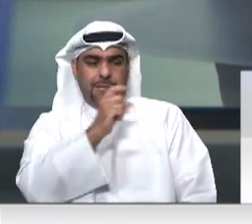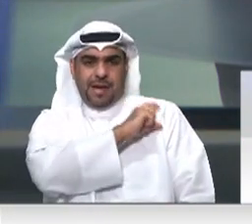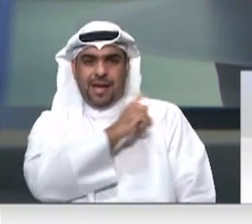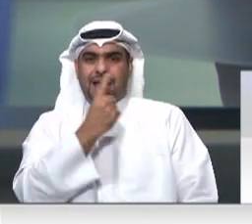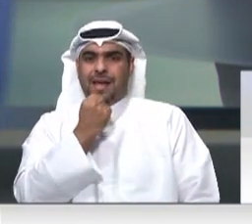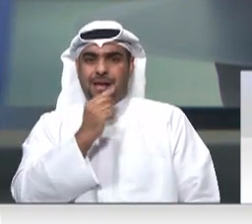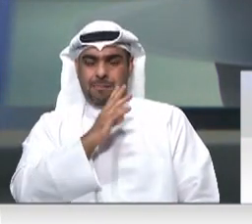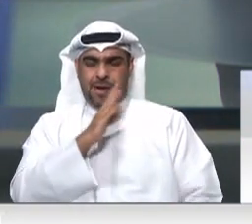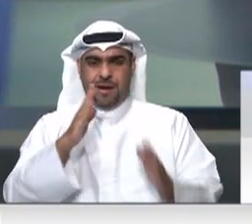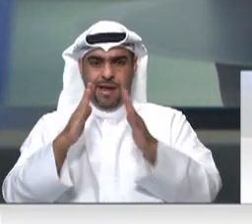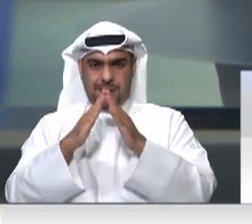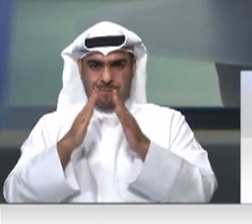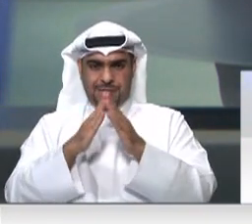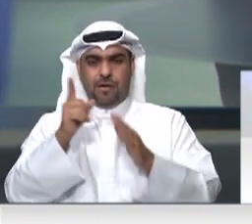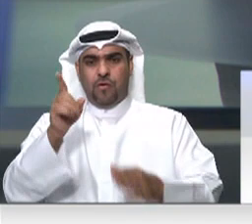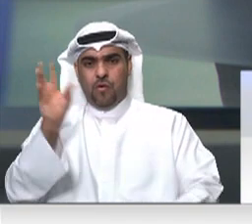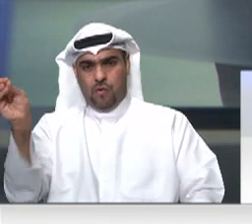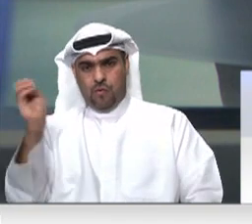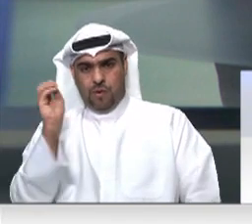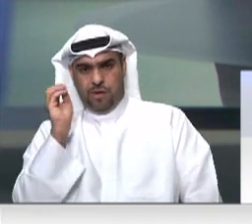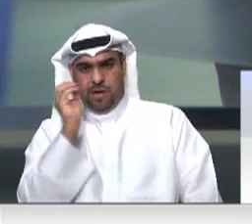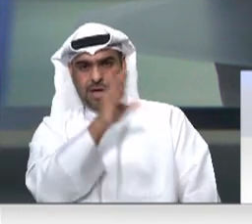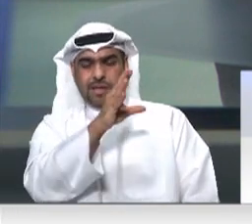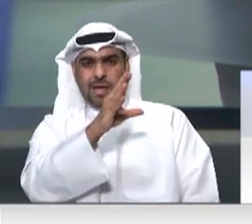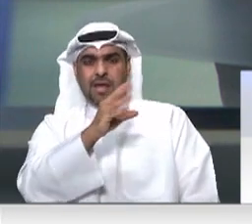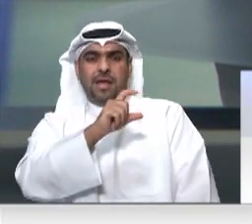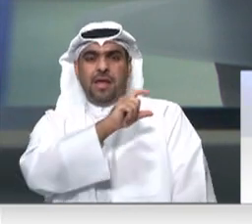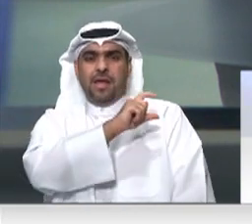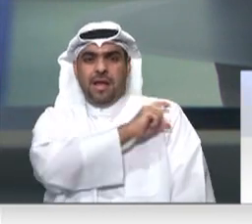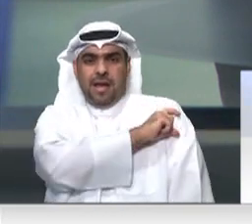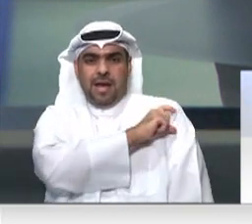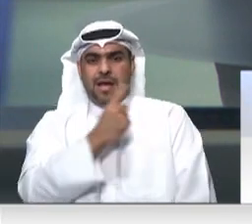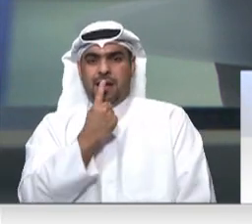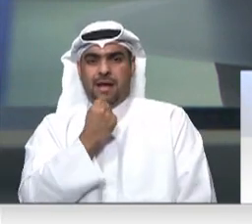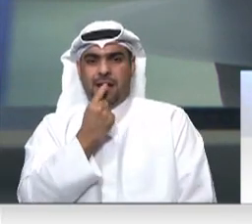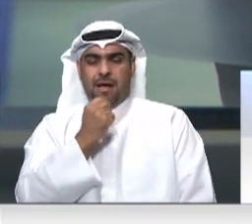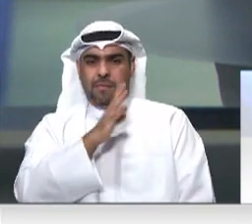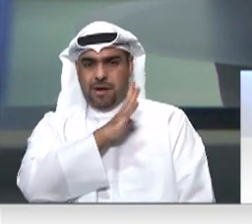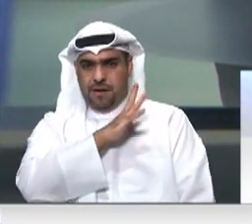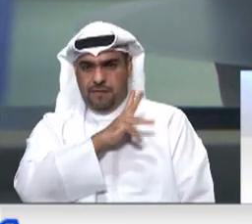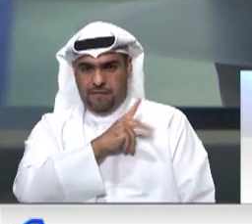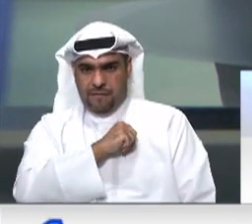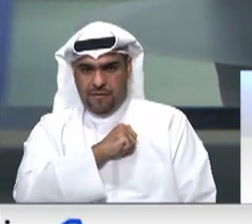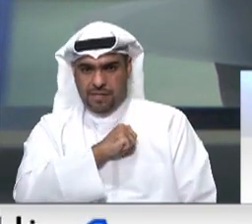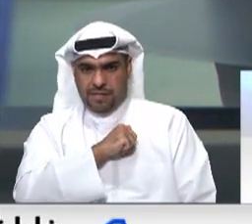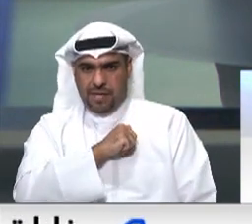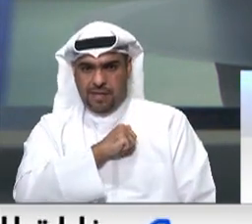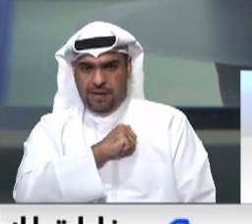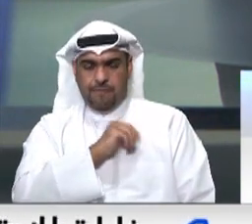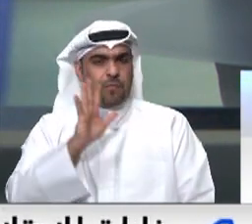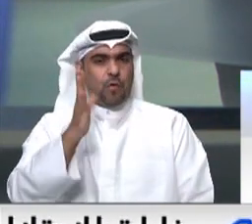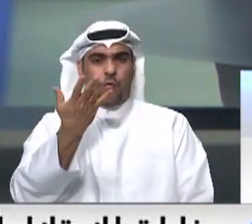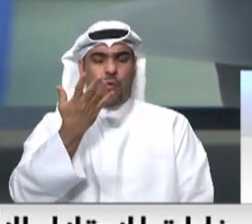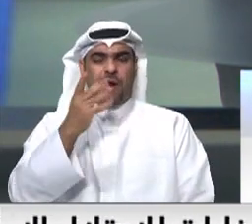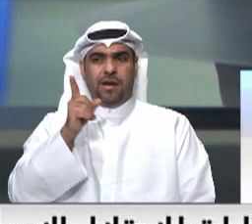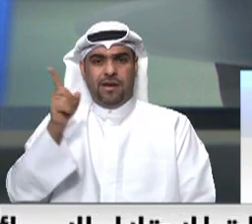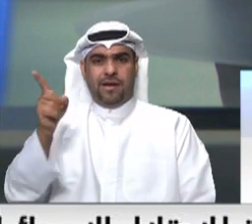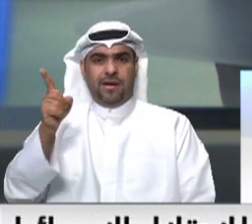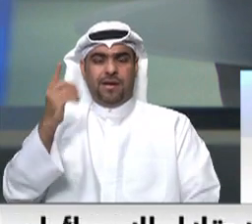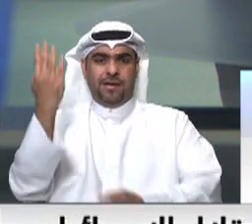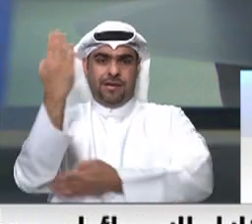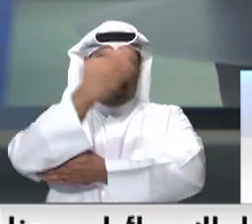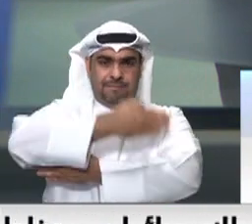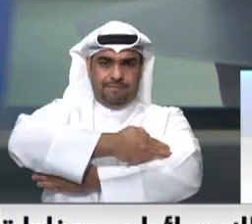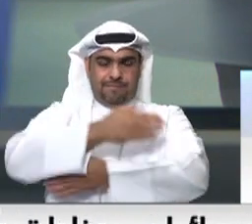الذي سيقوم بدوره بتسليمها لنظيره الفلسطيني عبر معبر رفح البري لإيصالها